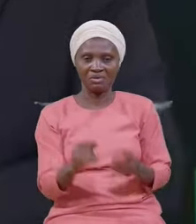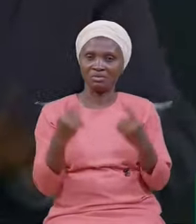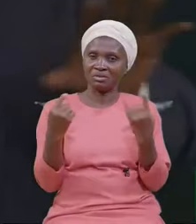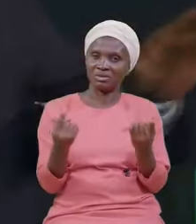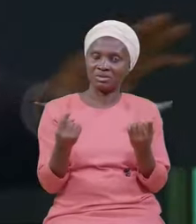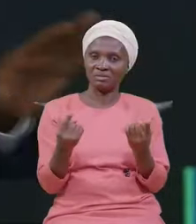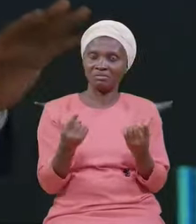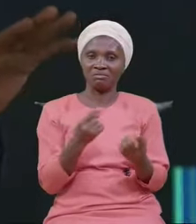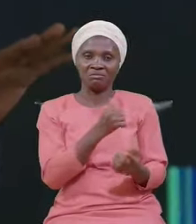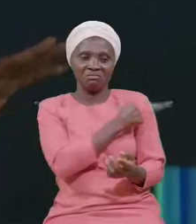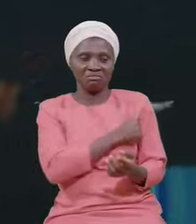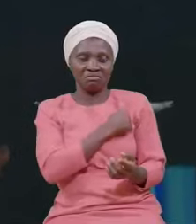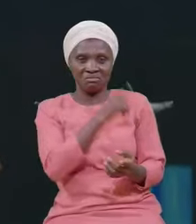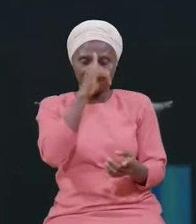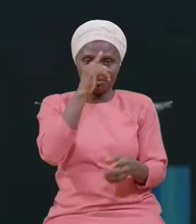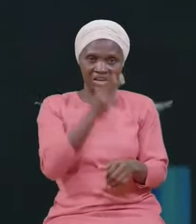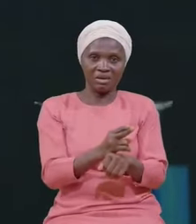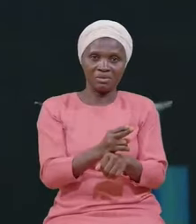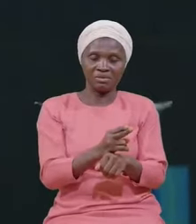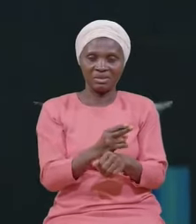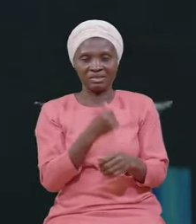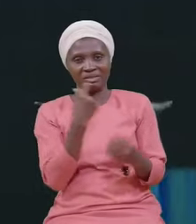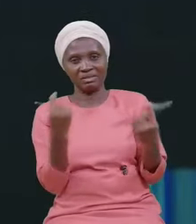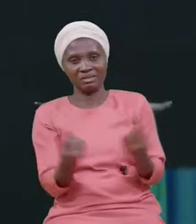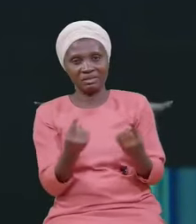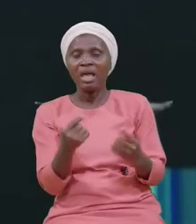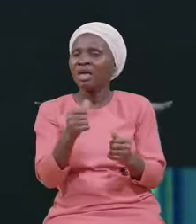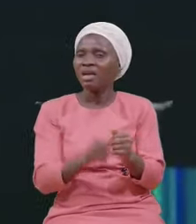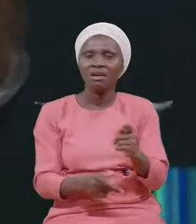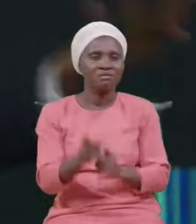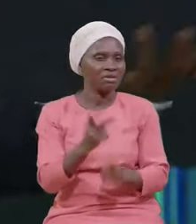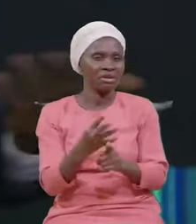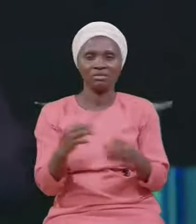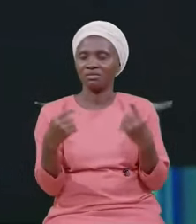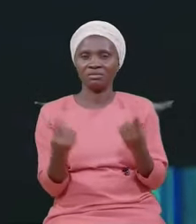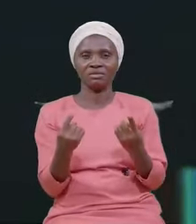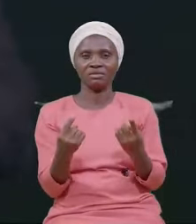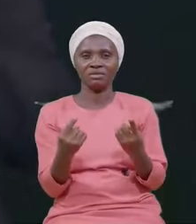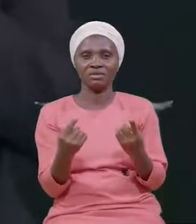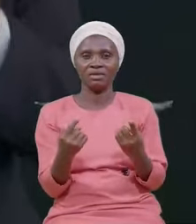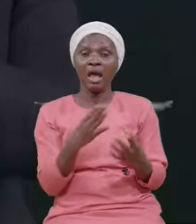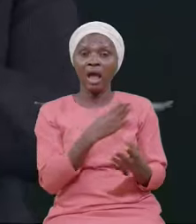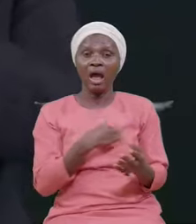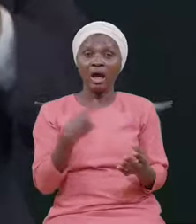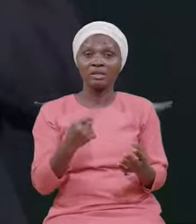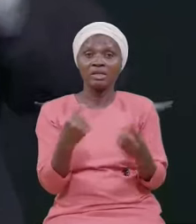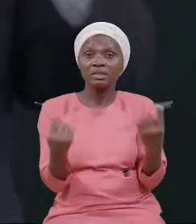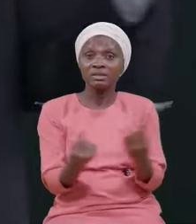péché habituel, toute forme de péché, péché dégradant,